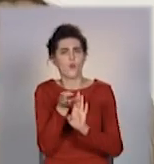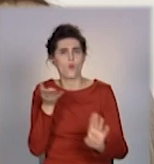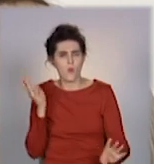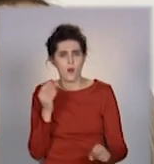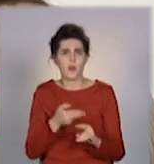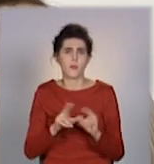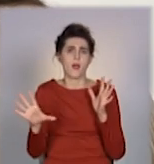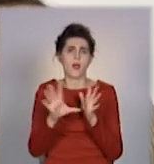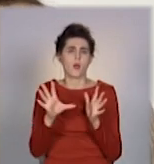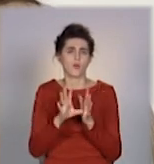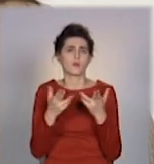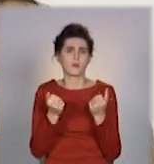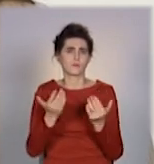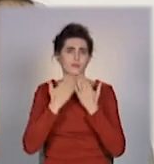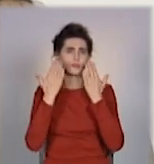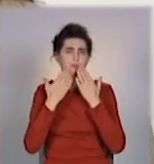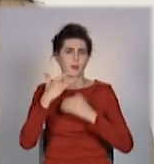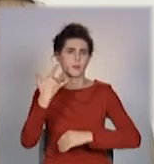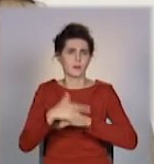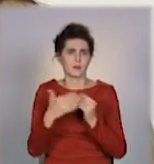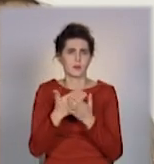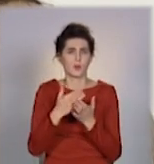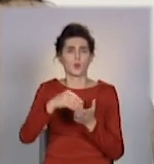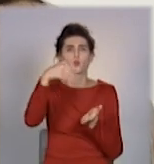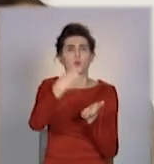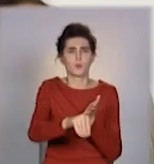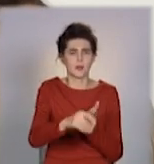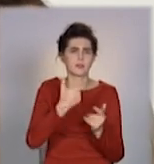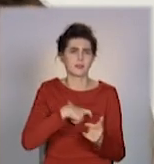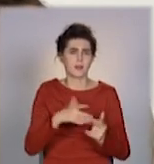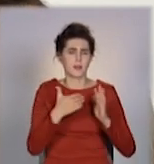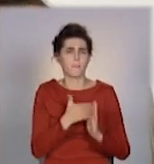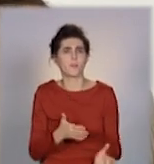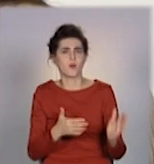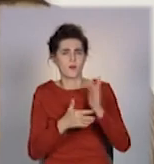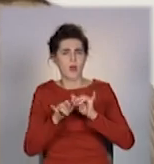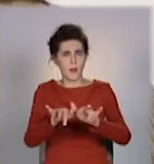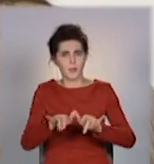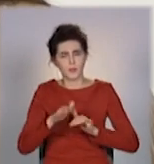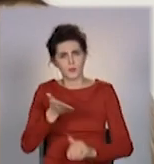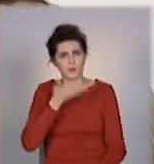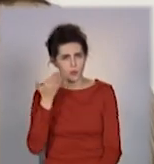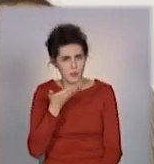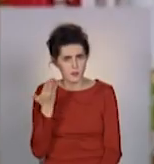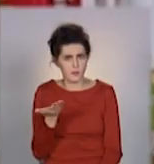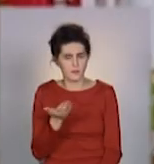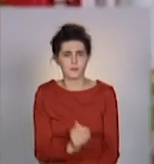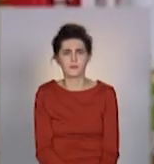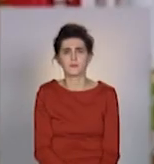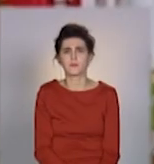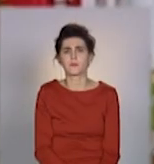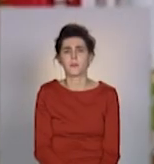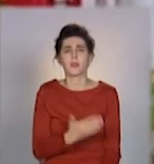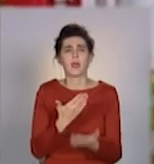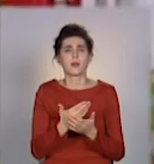А в електронній книзі, звісно, це проще. Ти купив один екземпляр, але ти можеш цей екземпляр давати одновременно нескольким читателям. А хто не